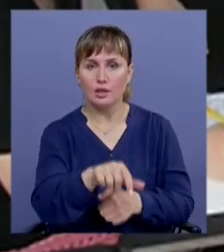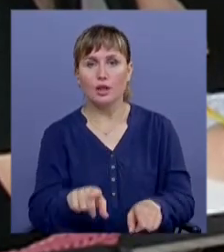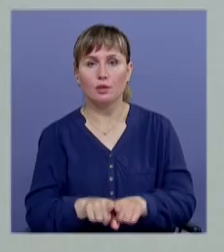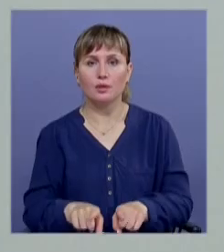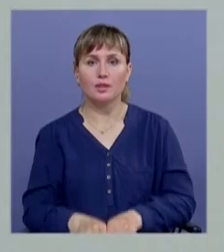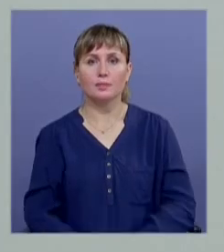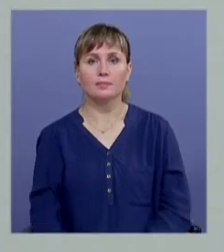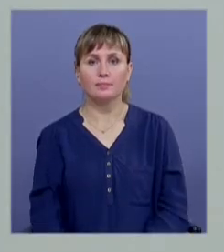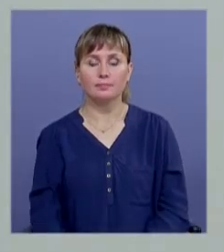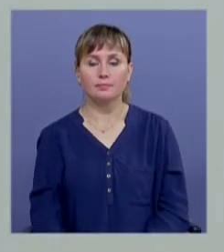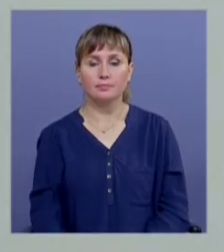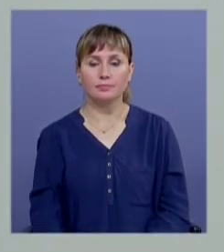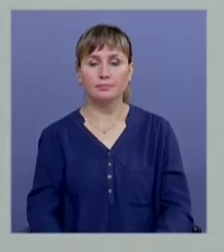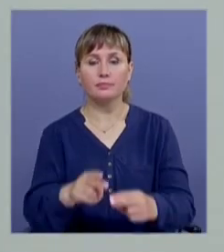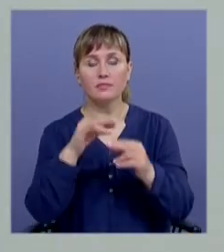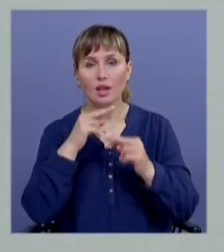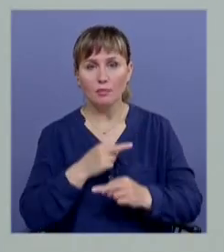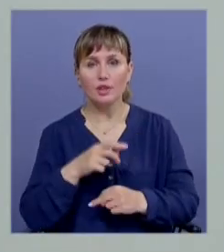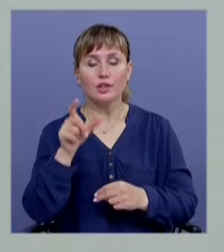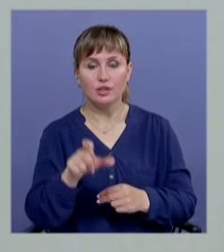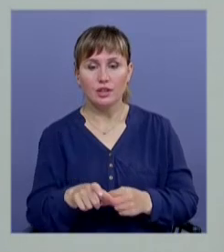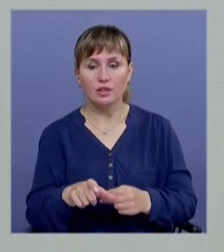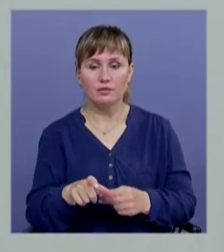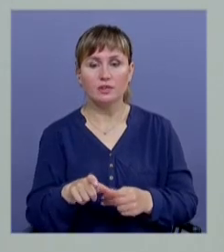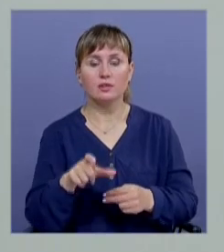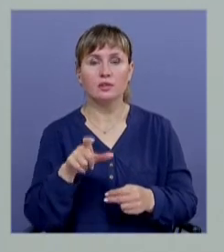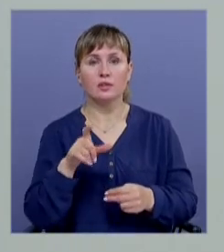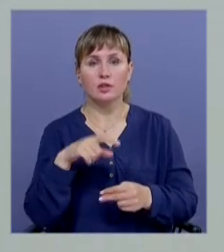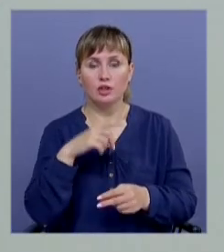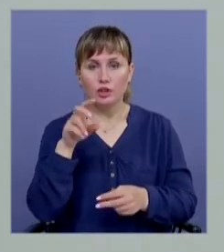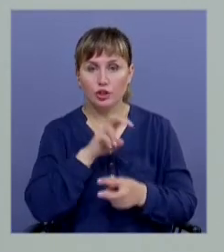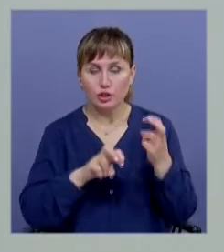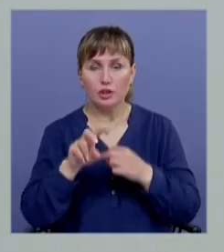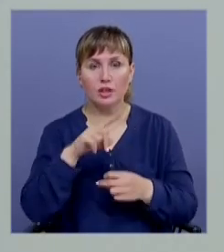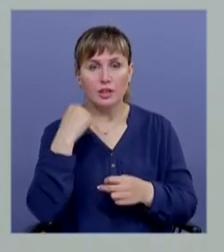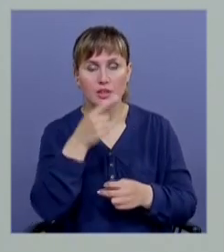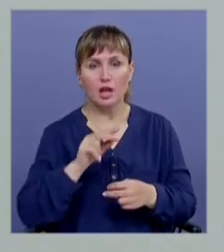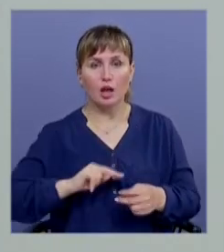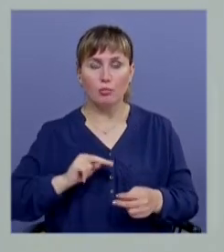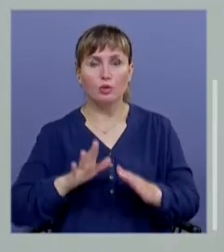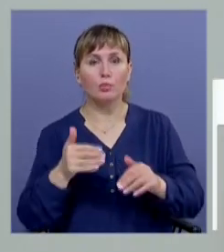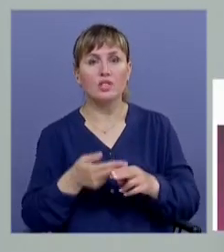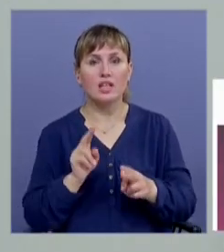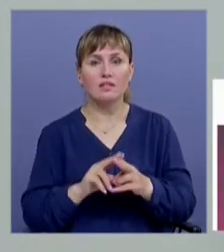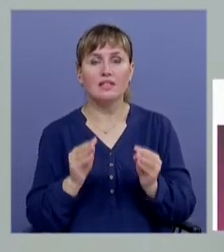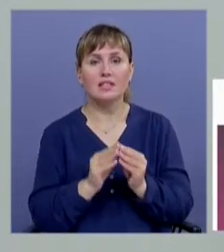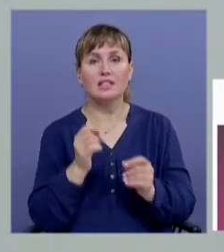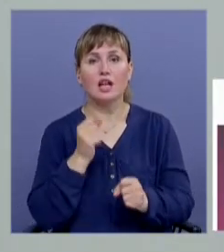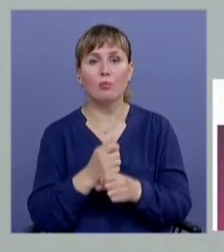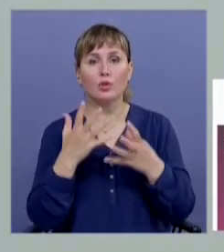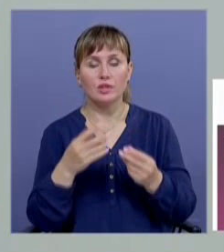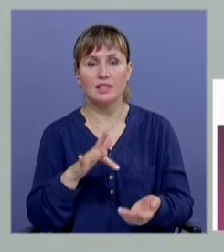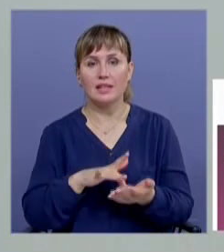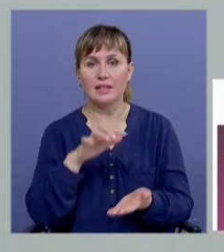курсантов. Обращение человека. Человек регистрируется в качестве лица, ищущего работу. После чего в течение 10 рабочих дней